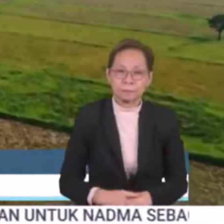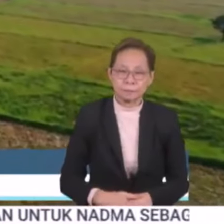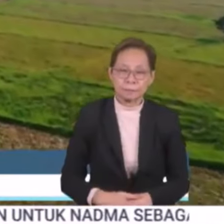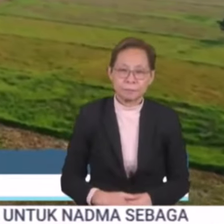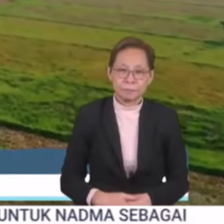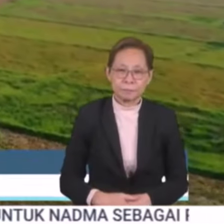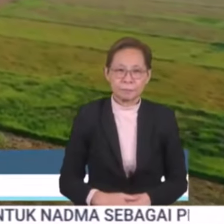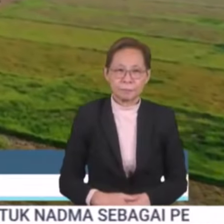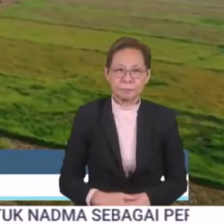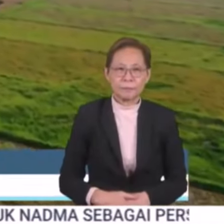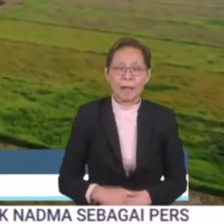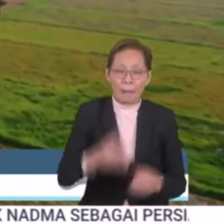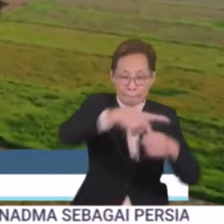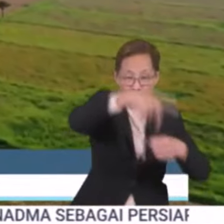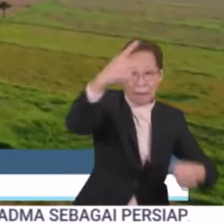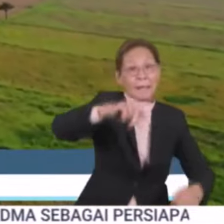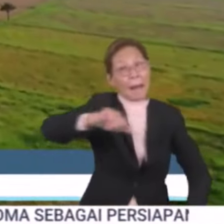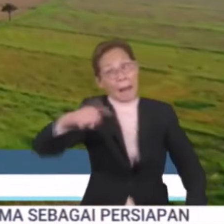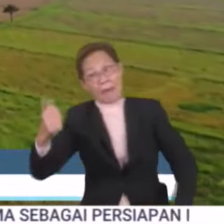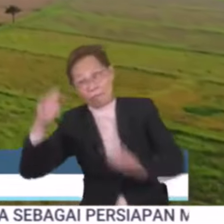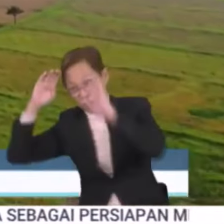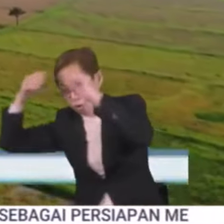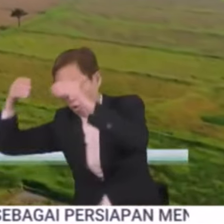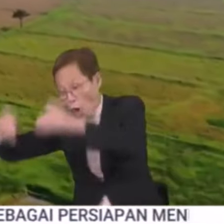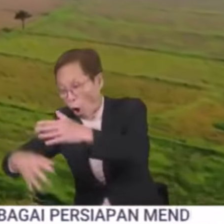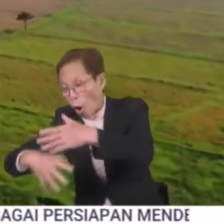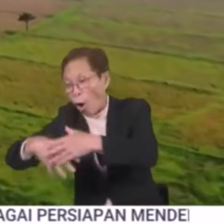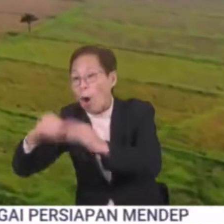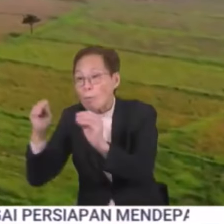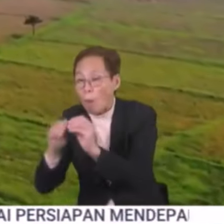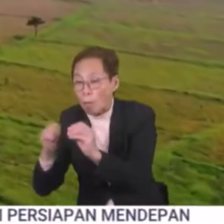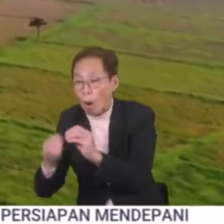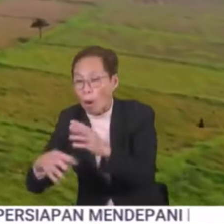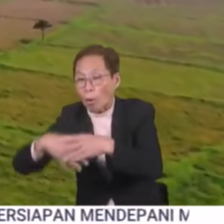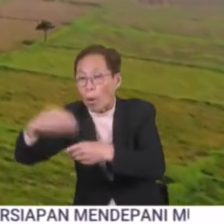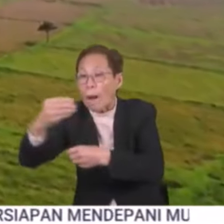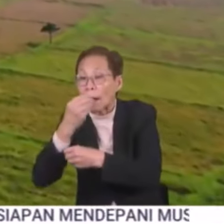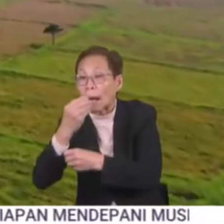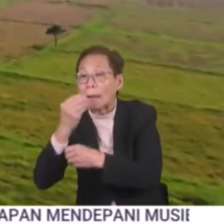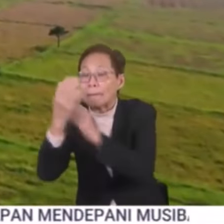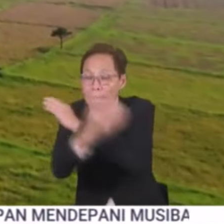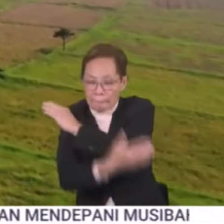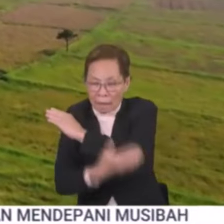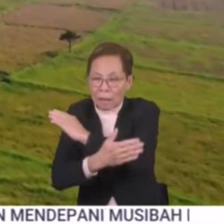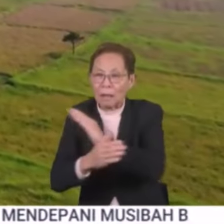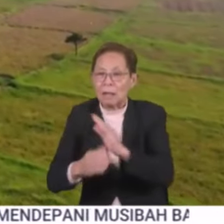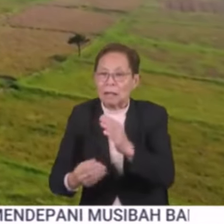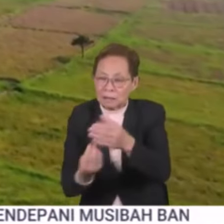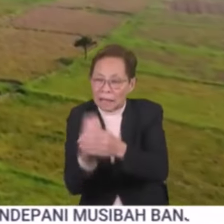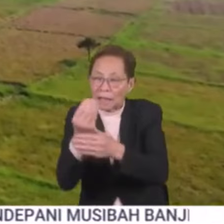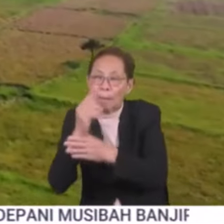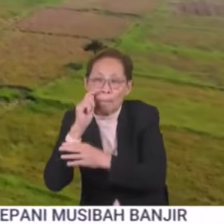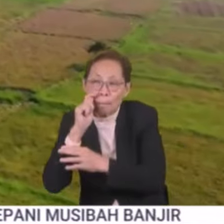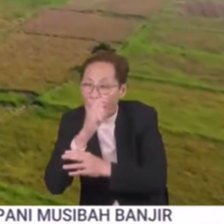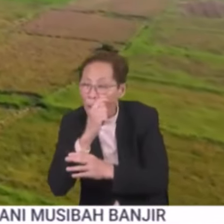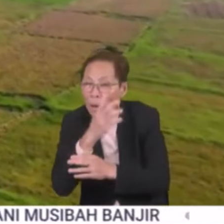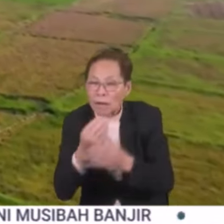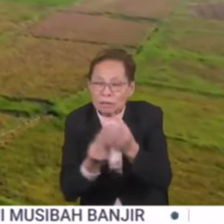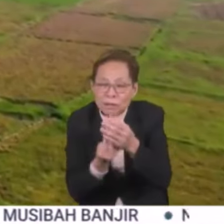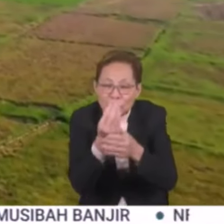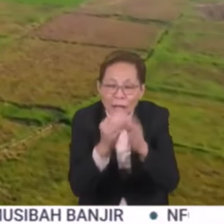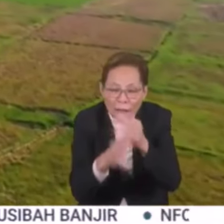43% selain padi fokus meningkatkan pengeluaran makanan negara turut diberi kepada tanaman bawang ternakan